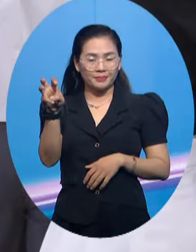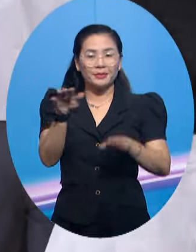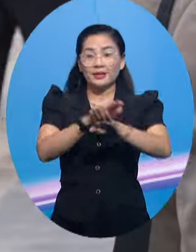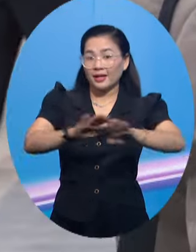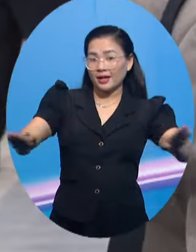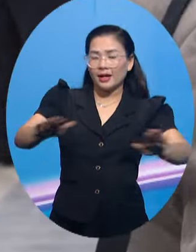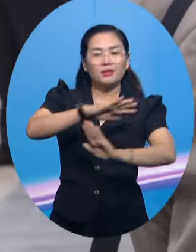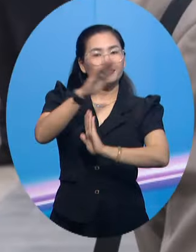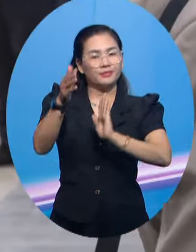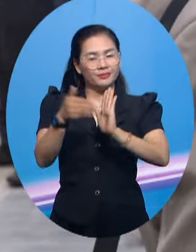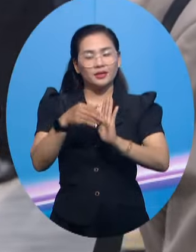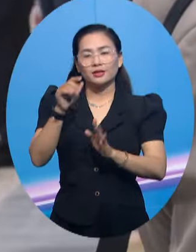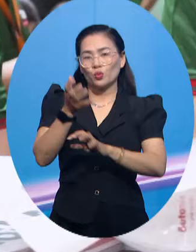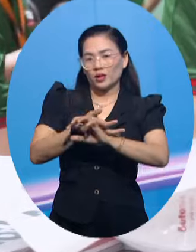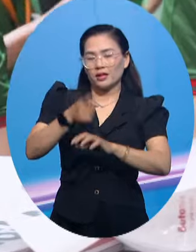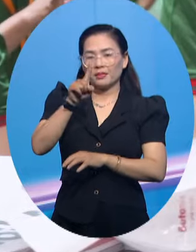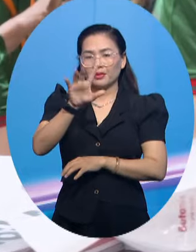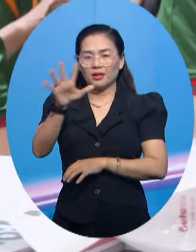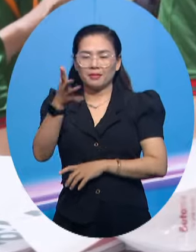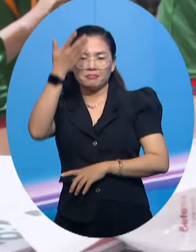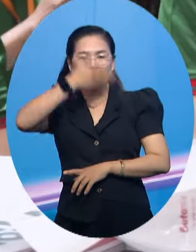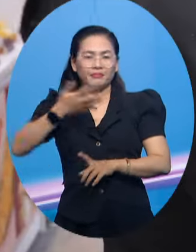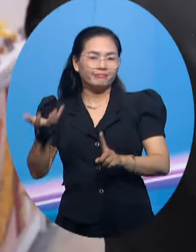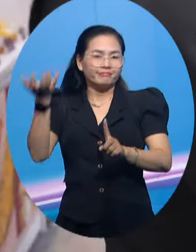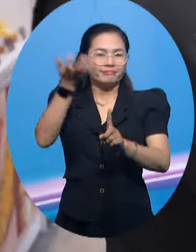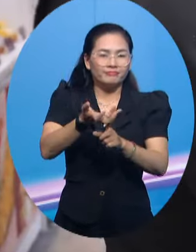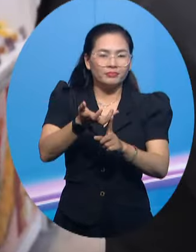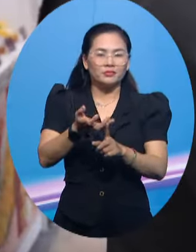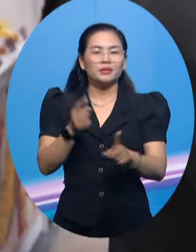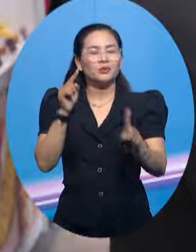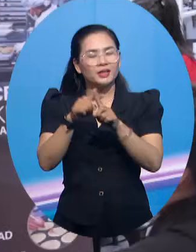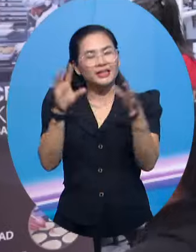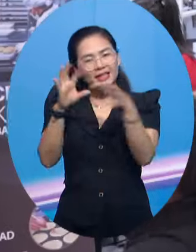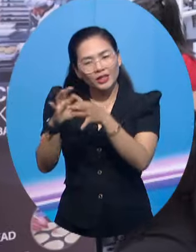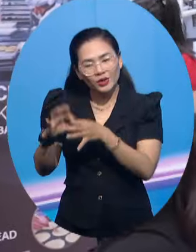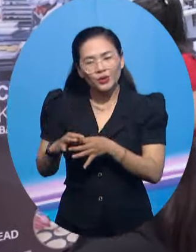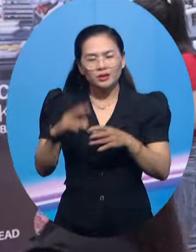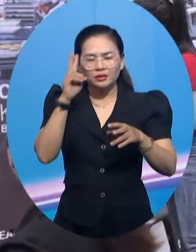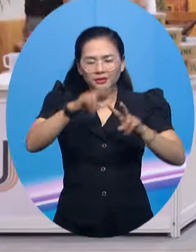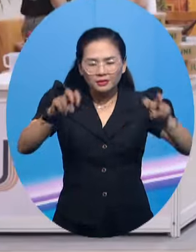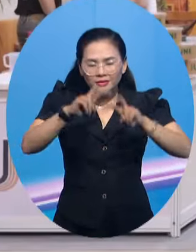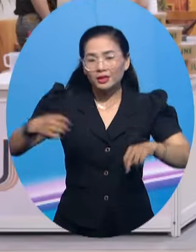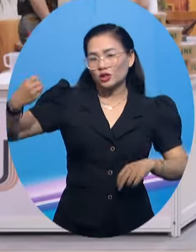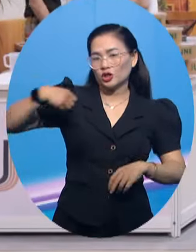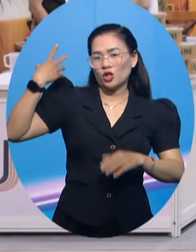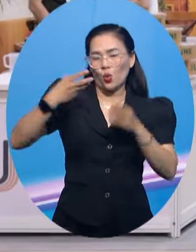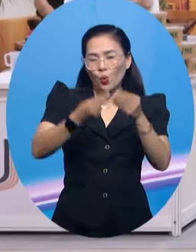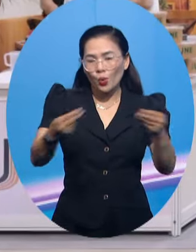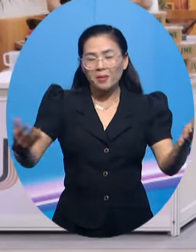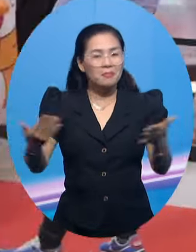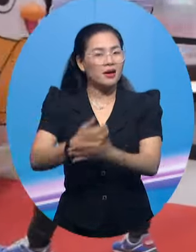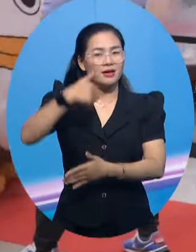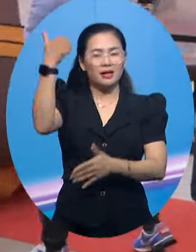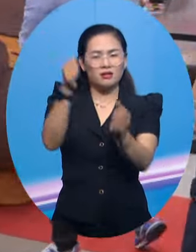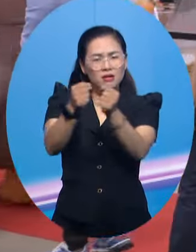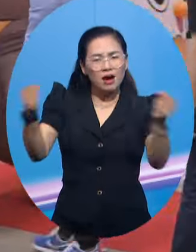250 thương hiệu đến từ 15 quốc gia và vùng lãnh thổ, mang đến cơ hội kết nối và khám phá những xu hướng nhượng quyền mới nhất, các giải pháp công nghệ cửa